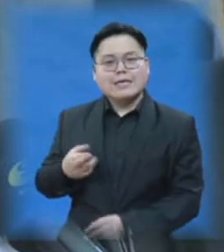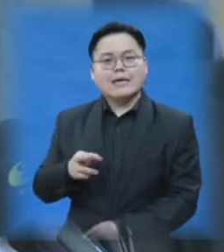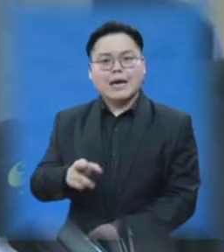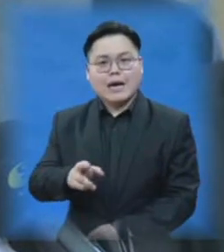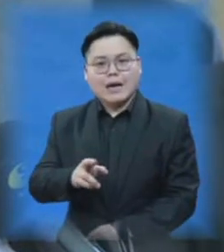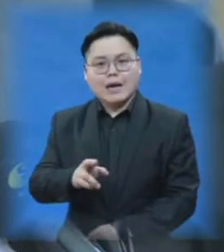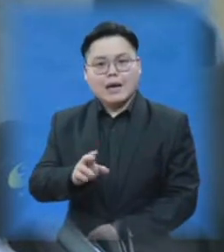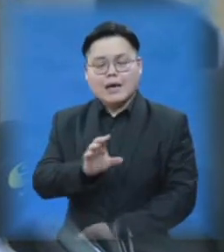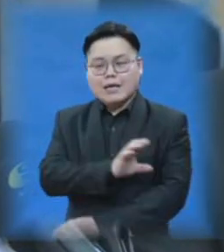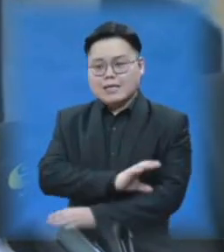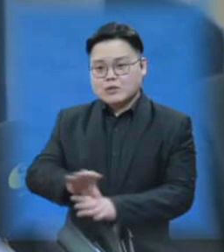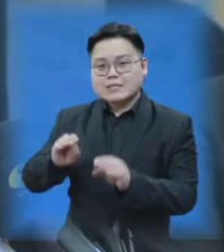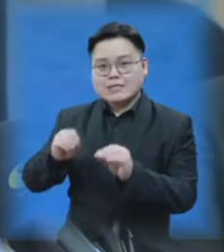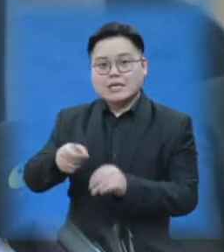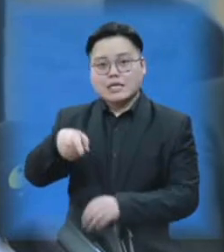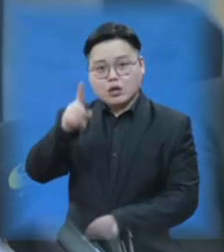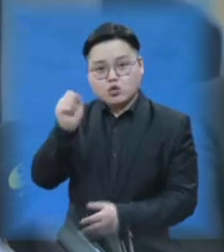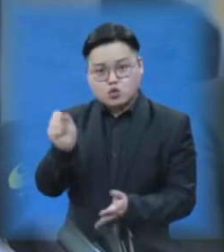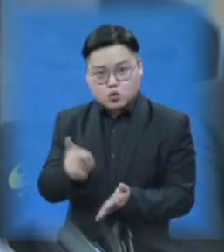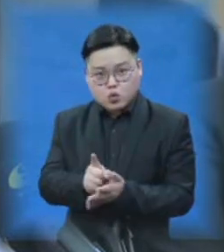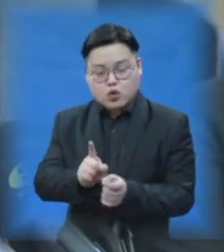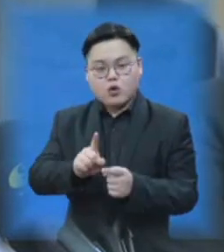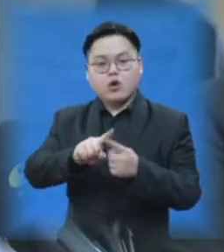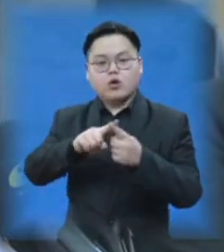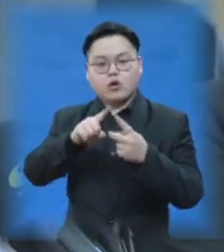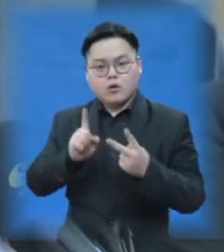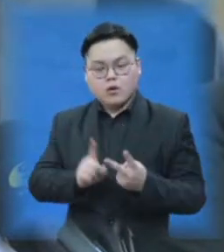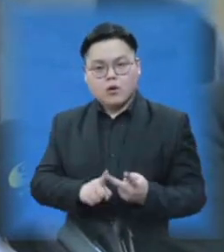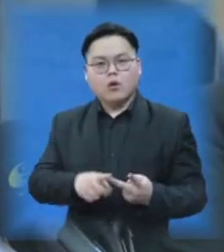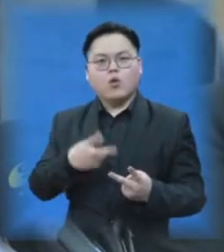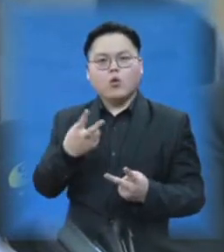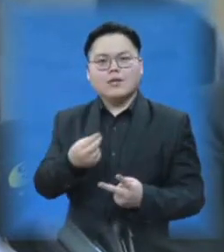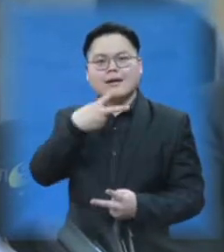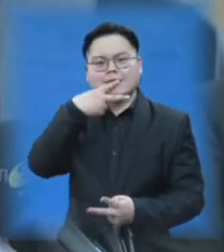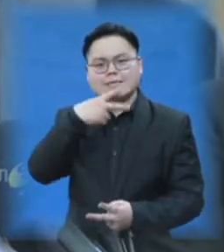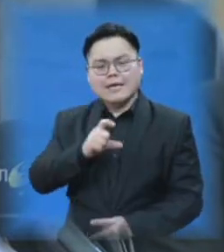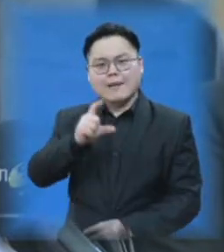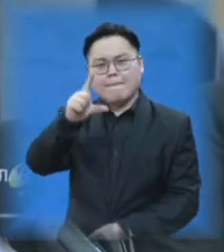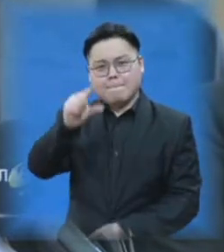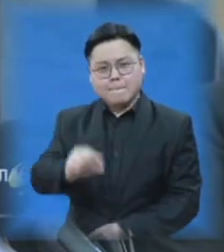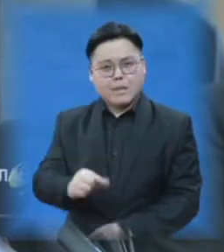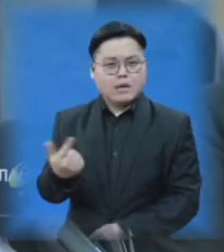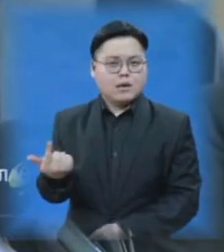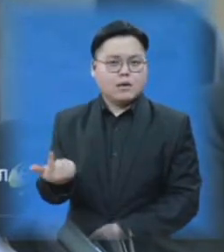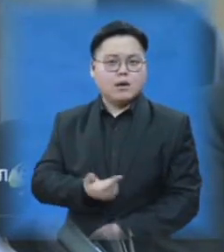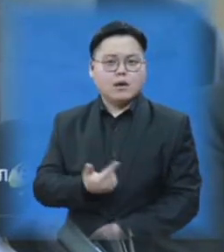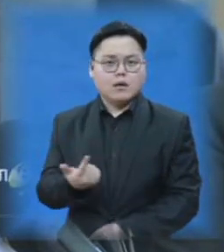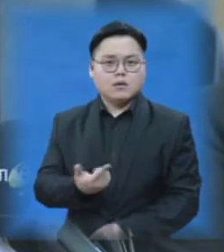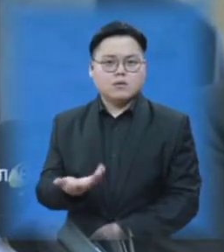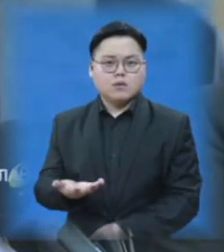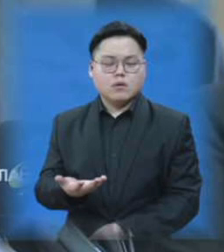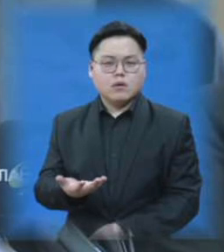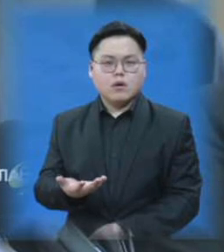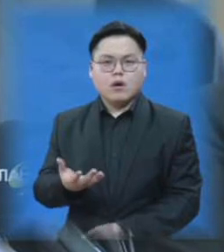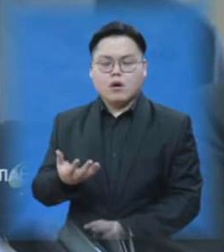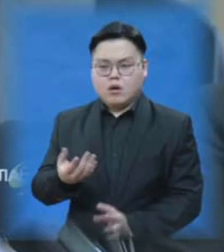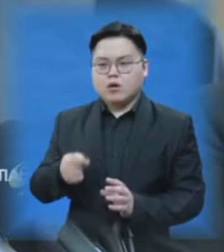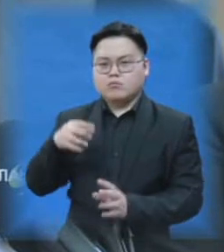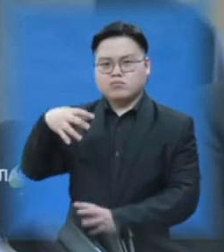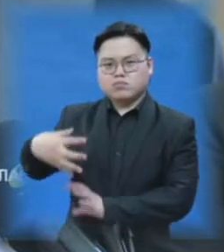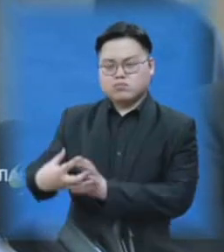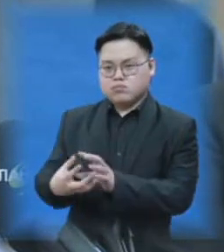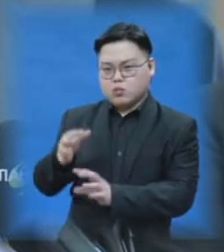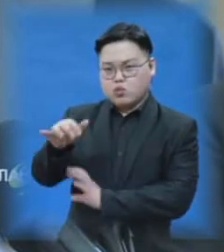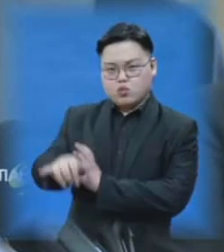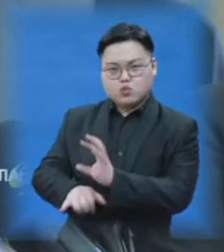асуудал чухал байна. Хоёрдугаар энэ хүмүүсийн хөдөлмөрийн өнгөрөмж туйлын дагуур байгаа. Өнөөдөр олон улсад явуулж